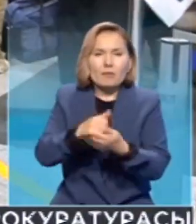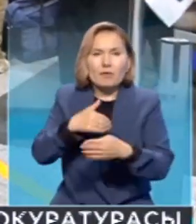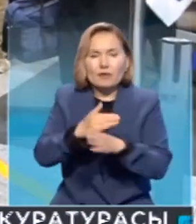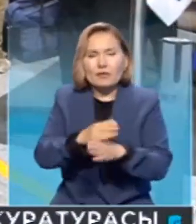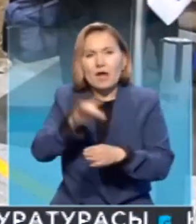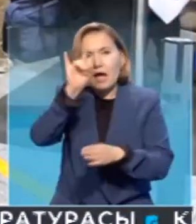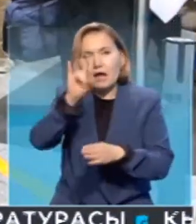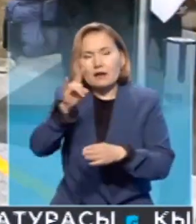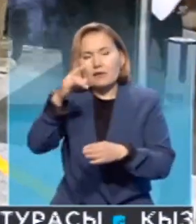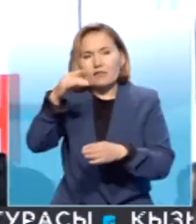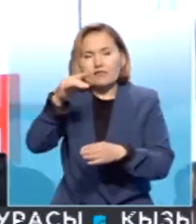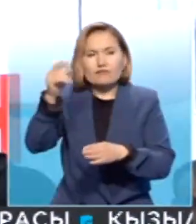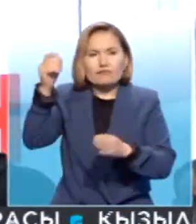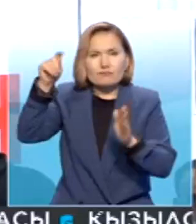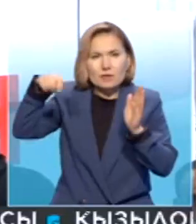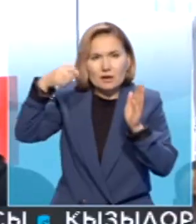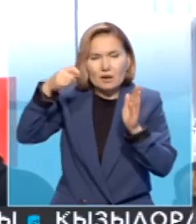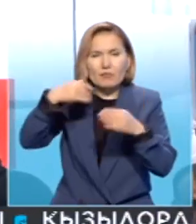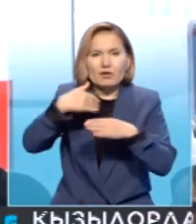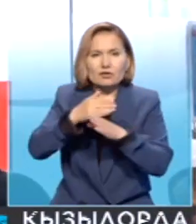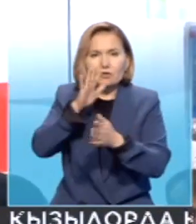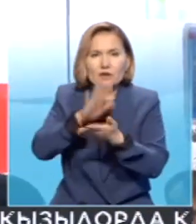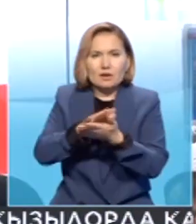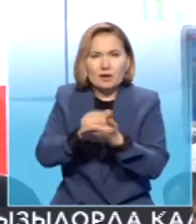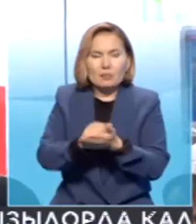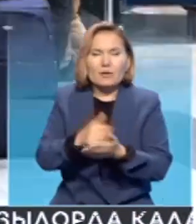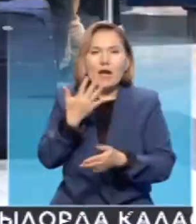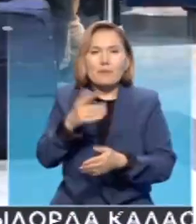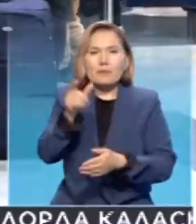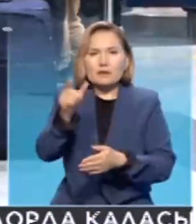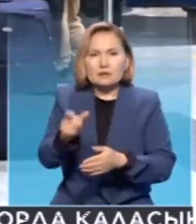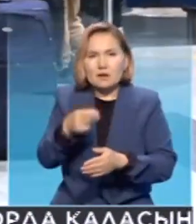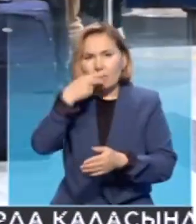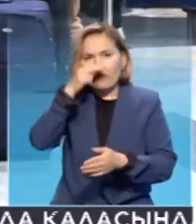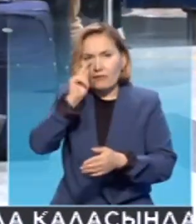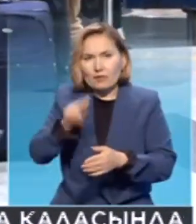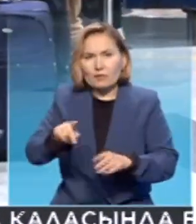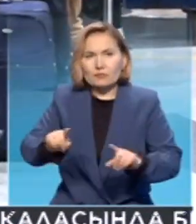әйнектер мен бейнекамераларды сындырған. Қазір бұл іс бойынша 5 адам айыпталып отыр.